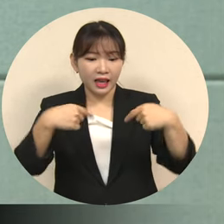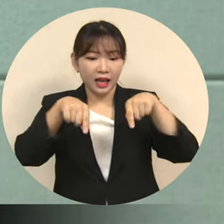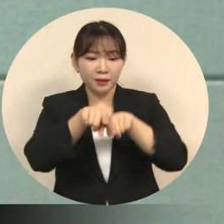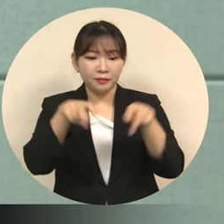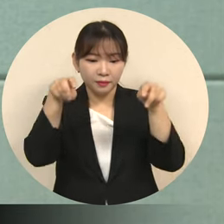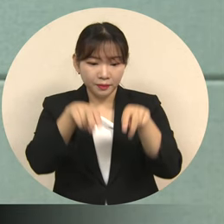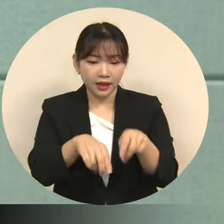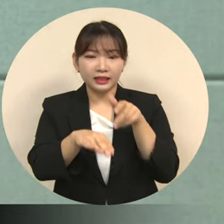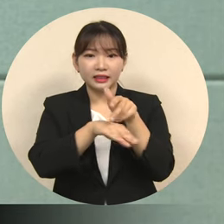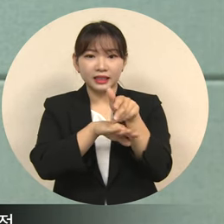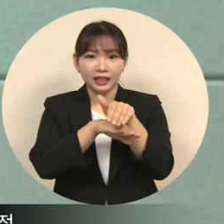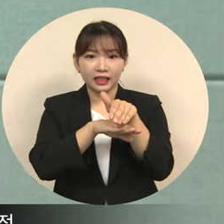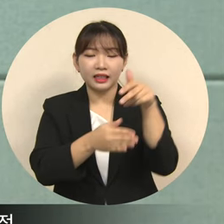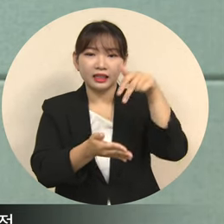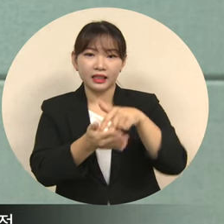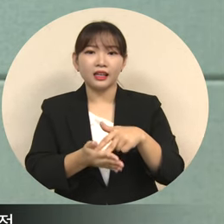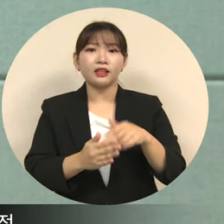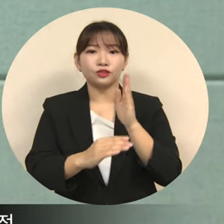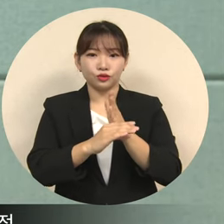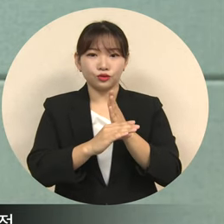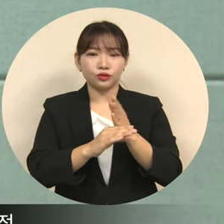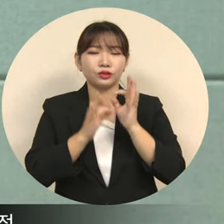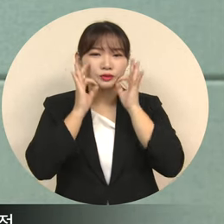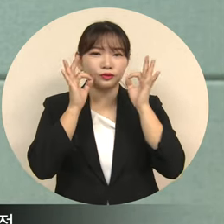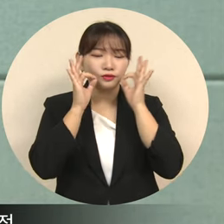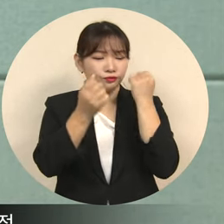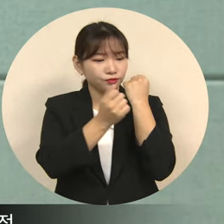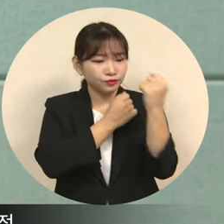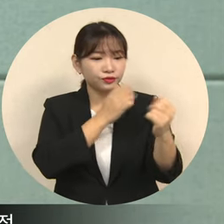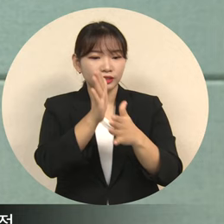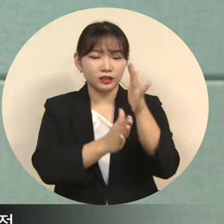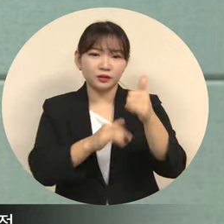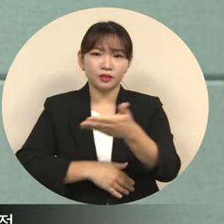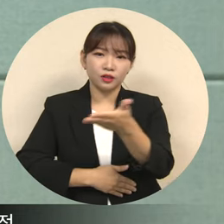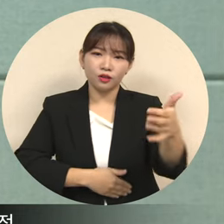있습니다. 이런 노력에도 불구하고 시민 여러분의 불편을